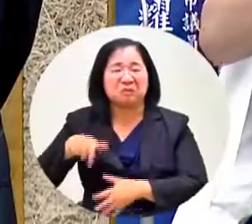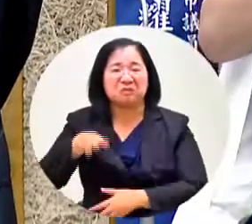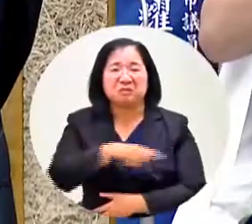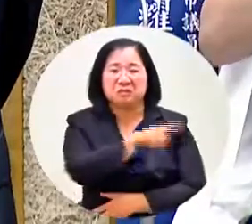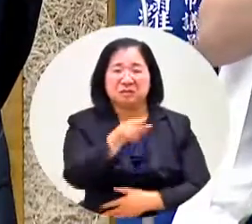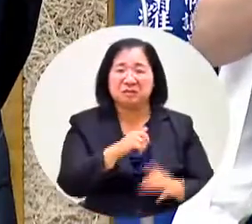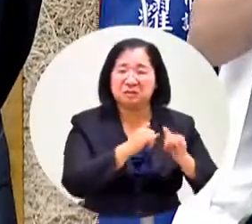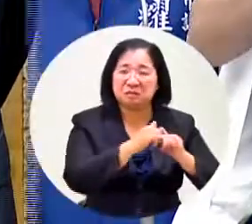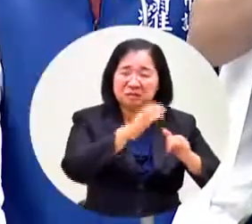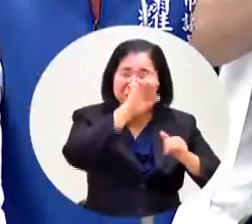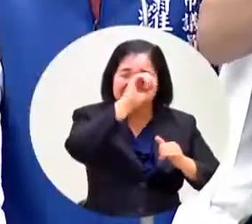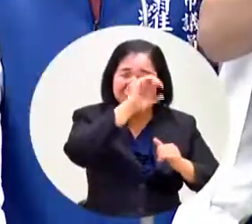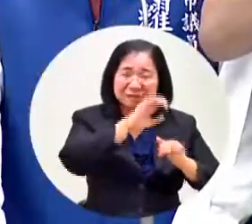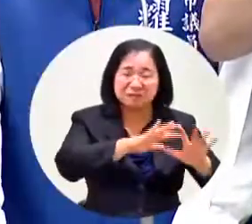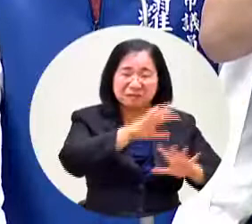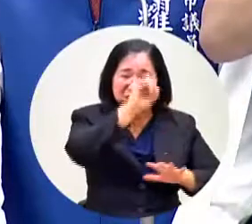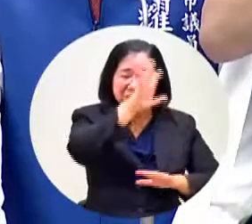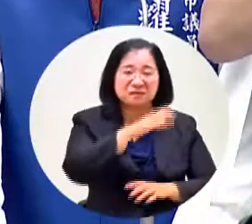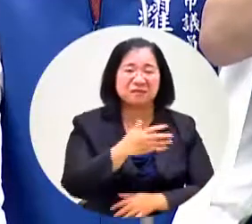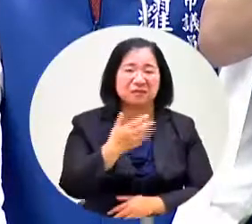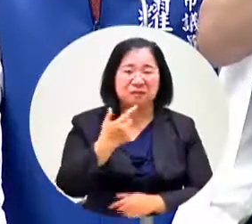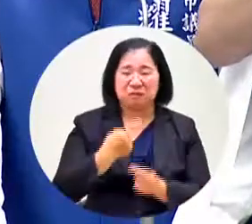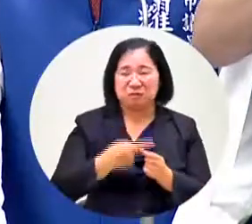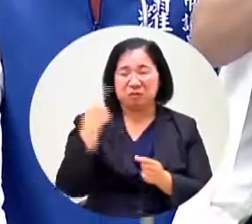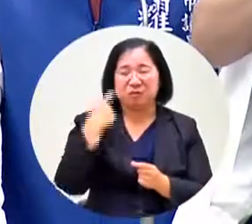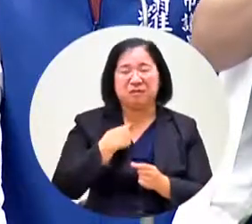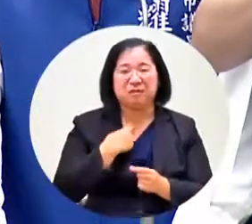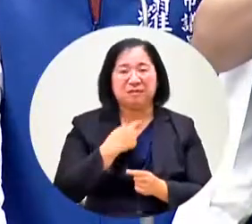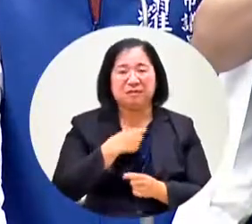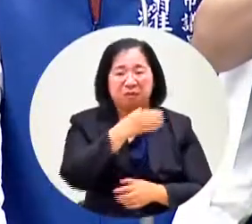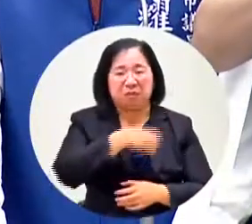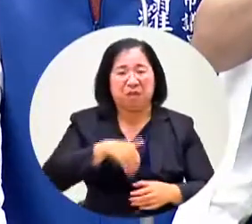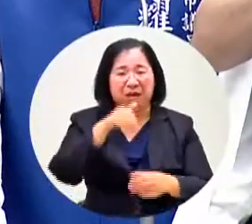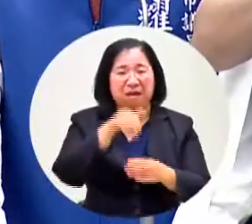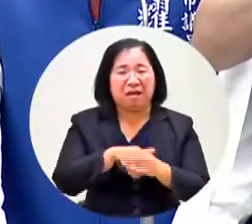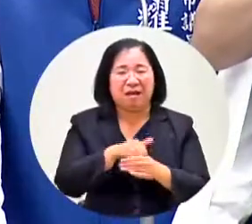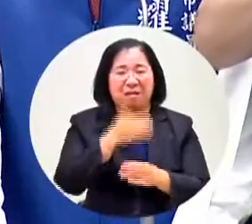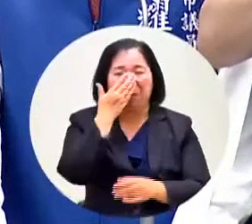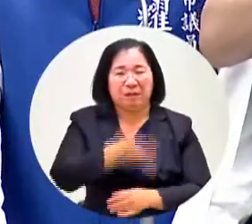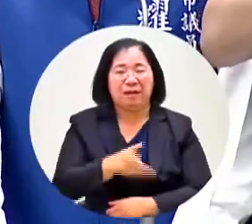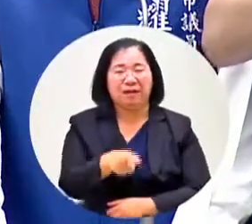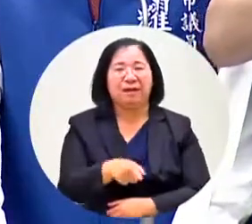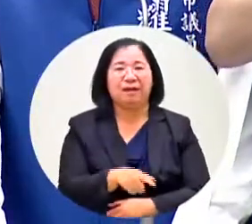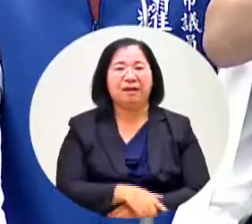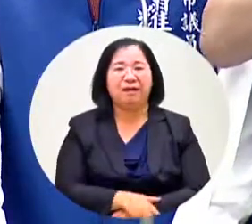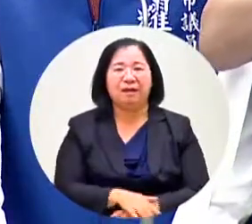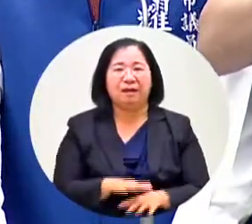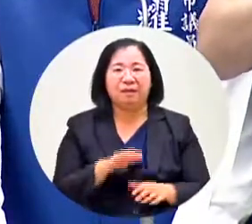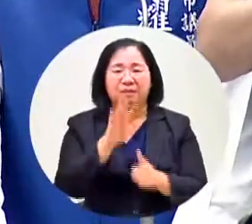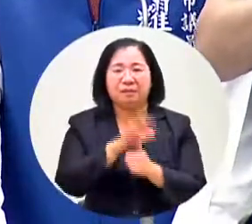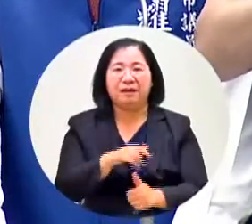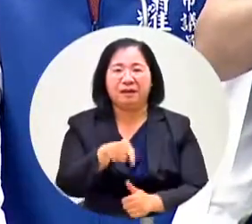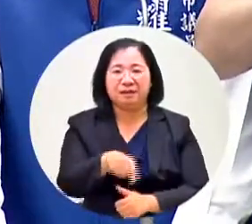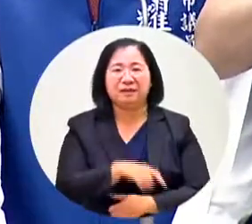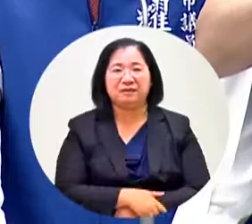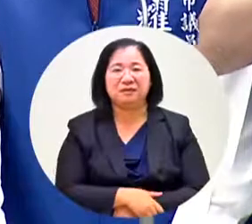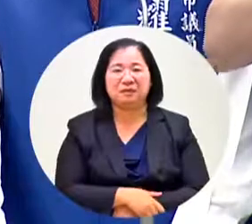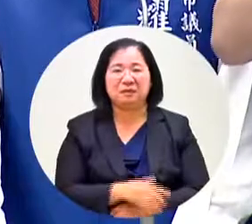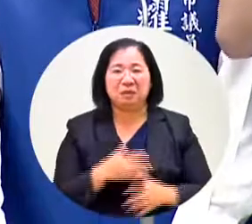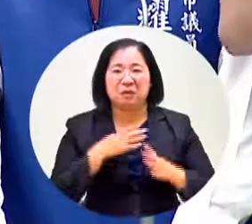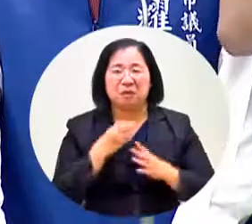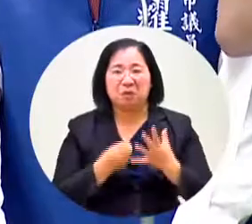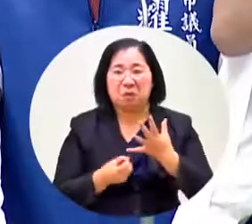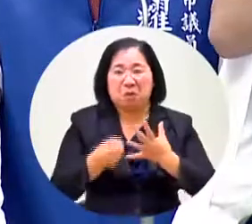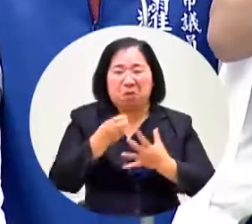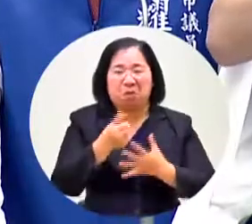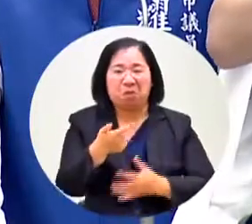长，啊，你看这行政院长、副院长、部长，这执行长，这拢是民进党顶年